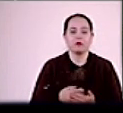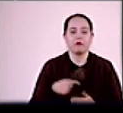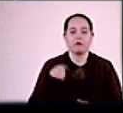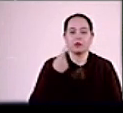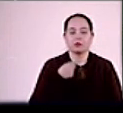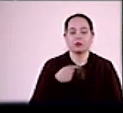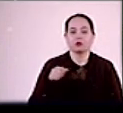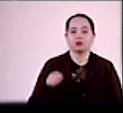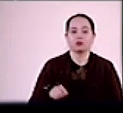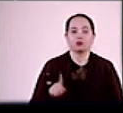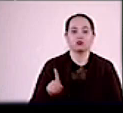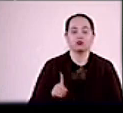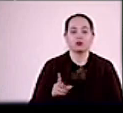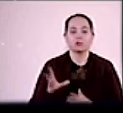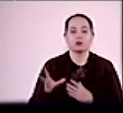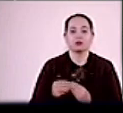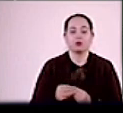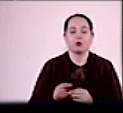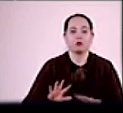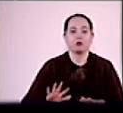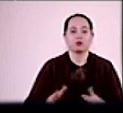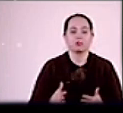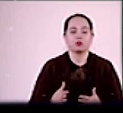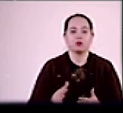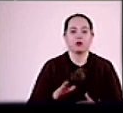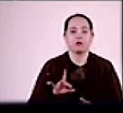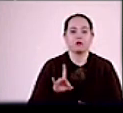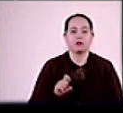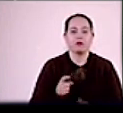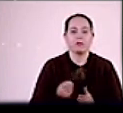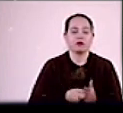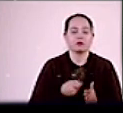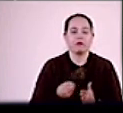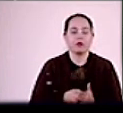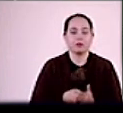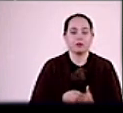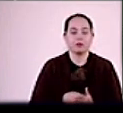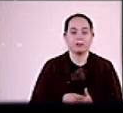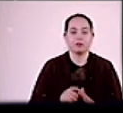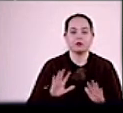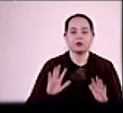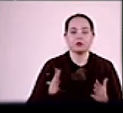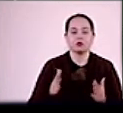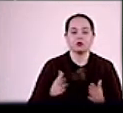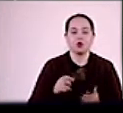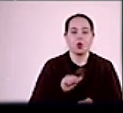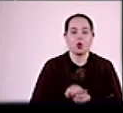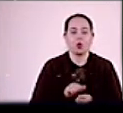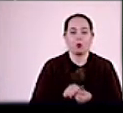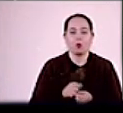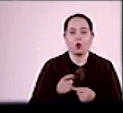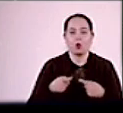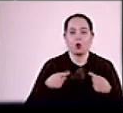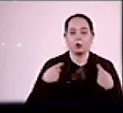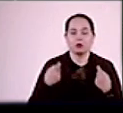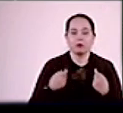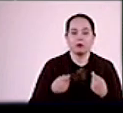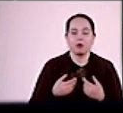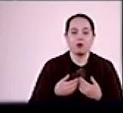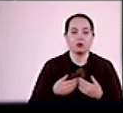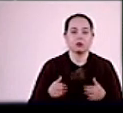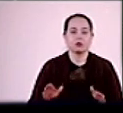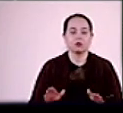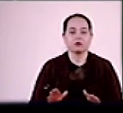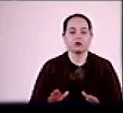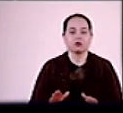лицах то, что с ними произошло в разведке. Сияющая глупая улыбка,